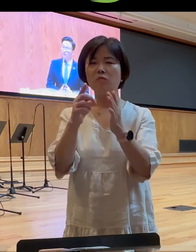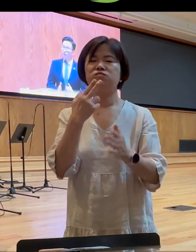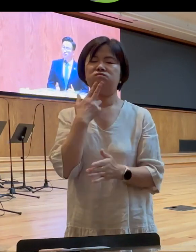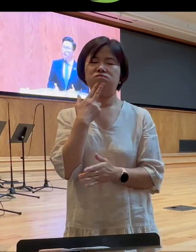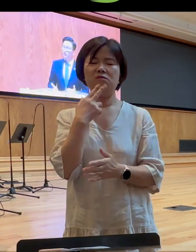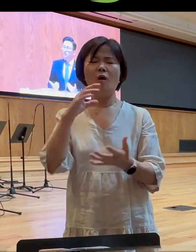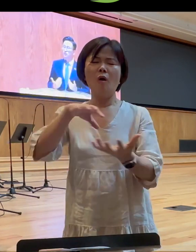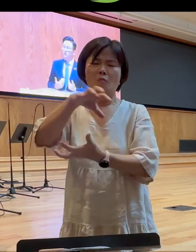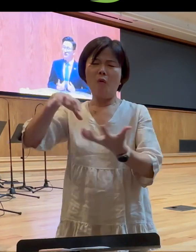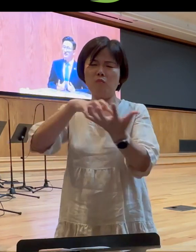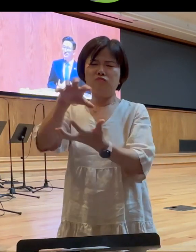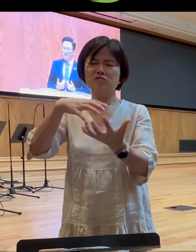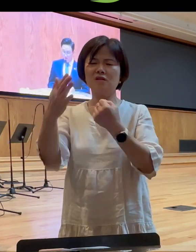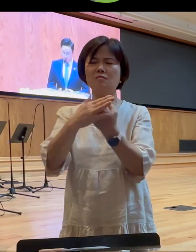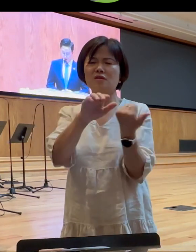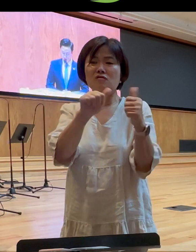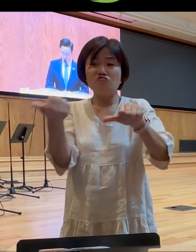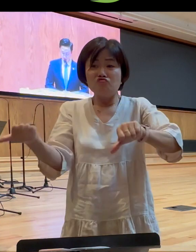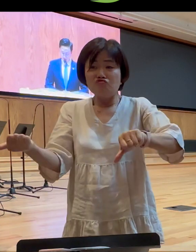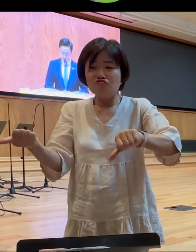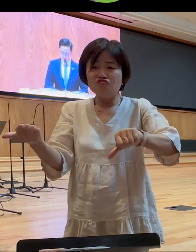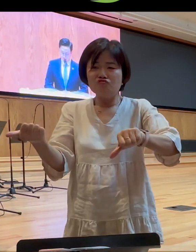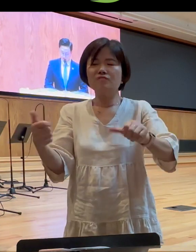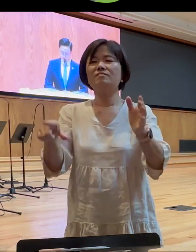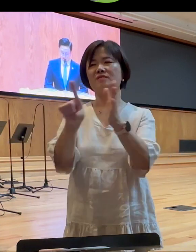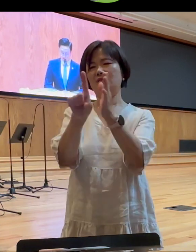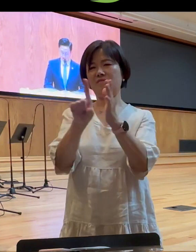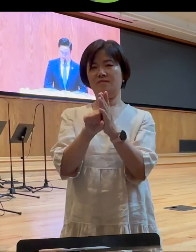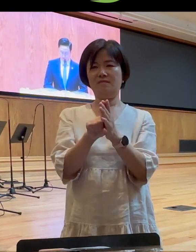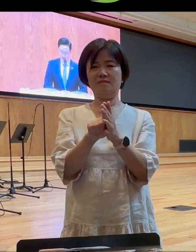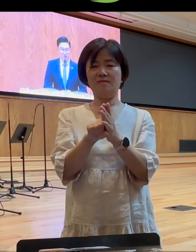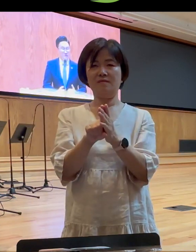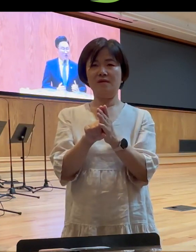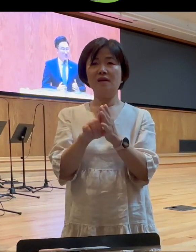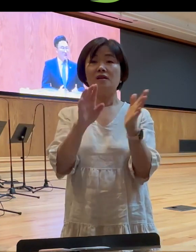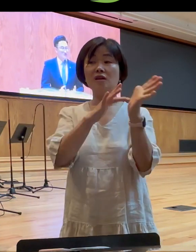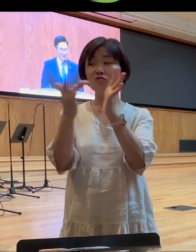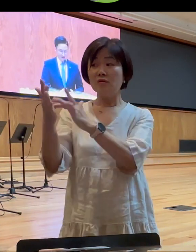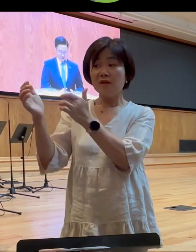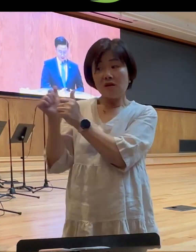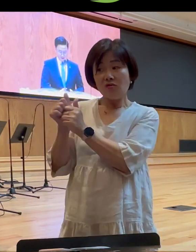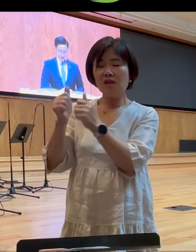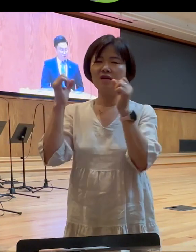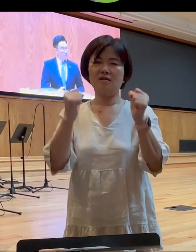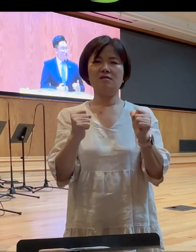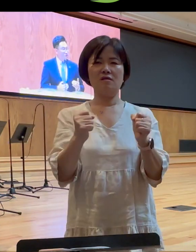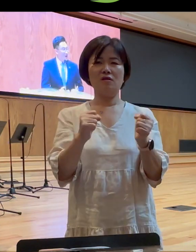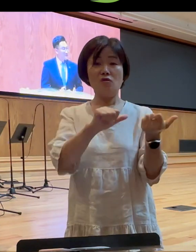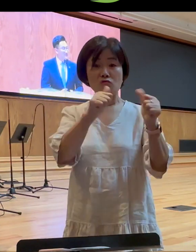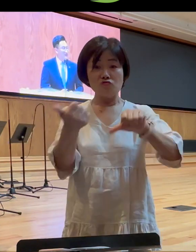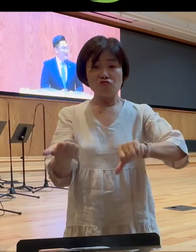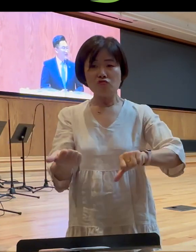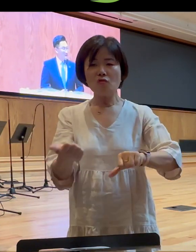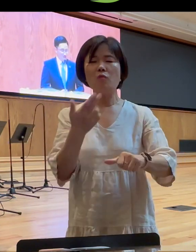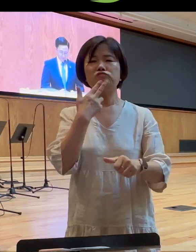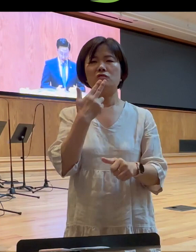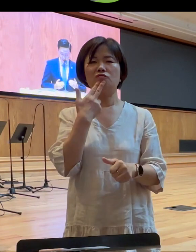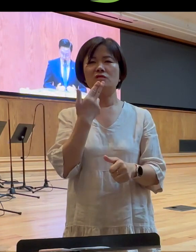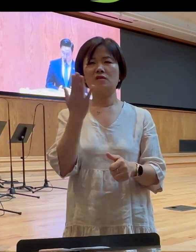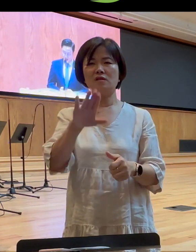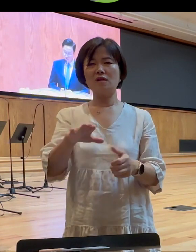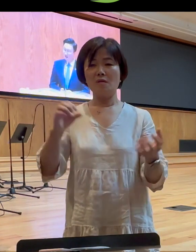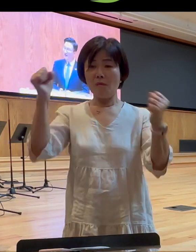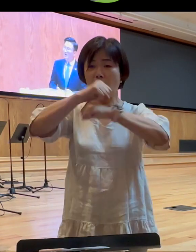아니라 폭풍으로 죽을 것을 믿었던 것이죠. 예수님이 곁에 계신데, 죽은 것도 아닌데, 망한